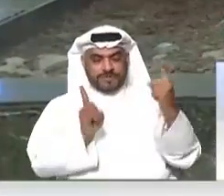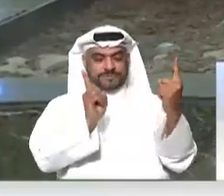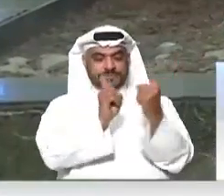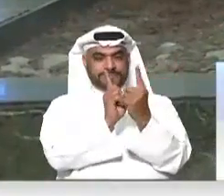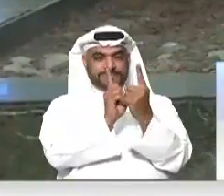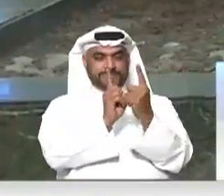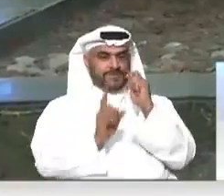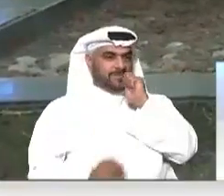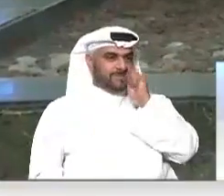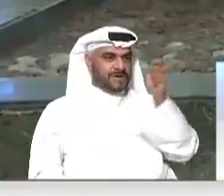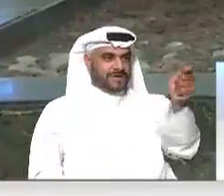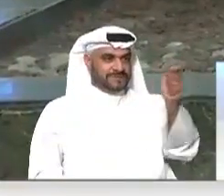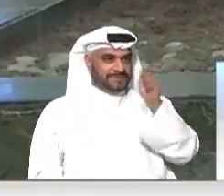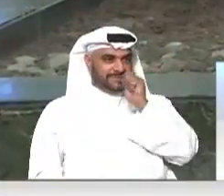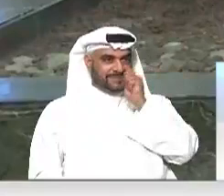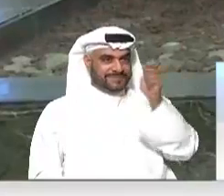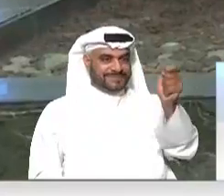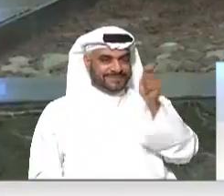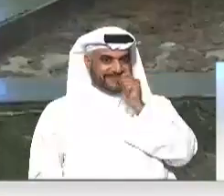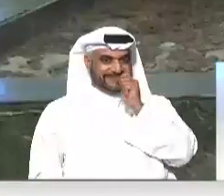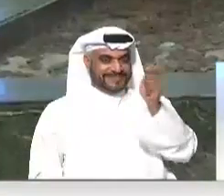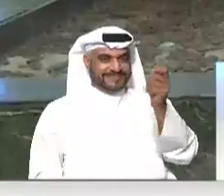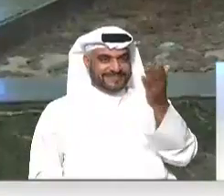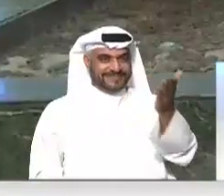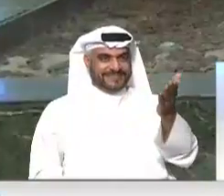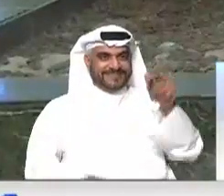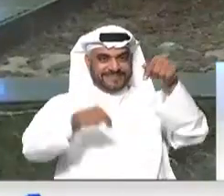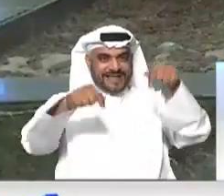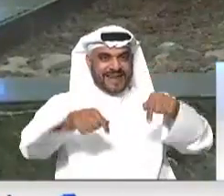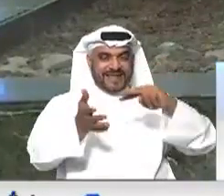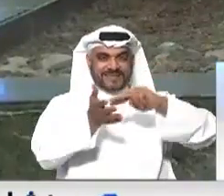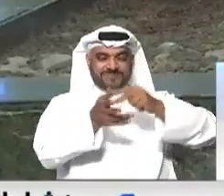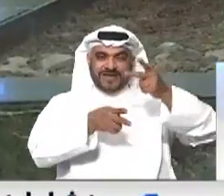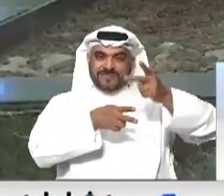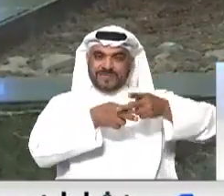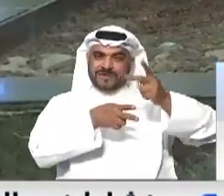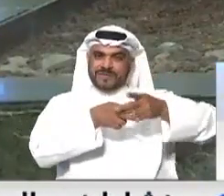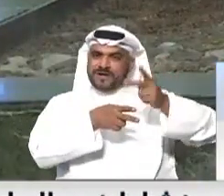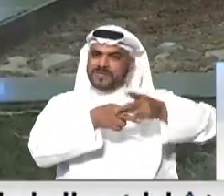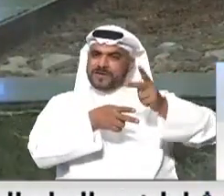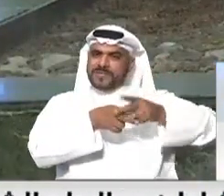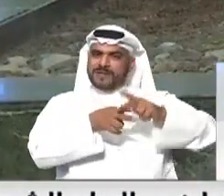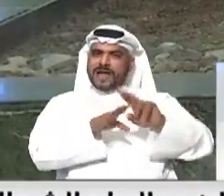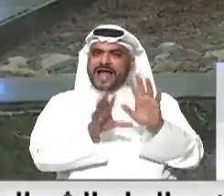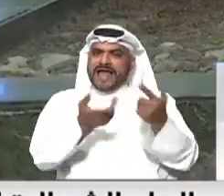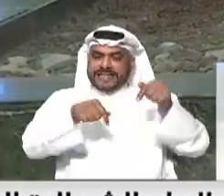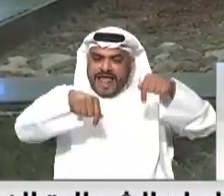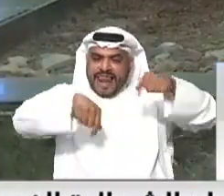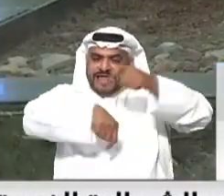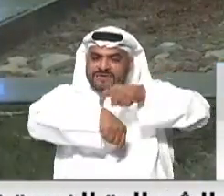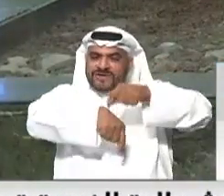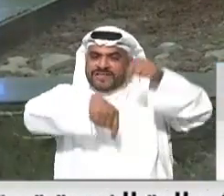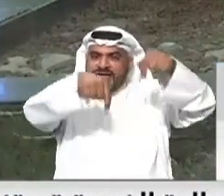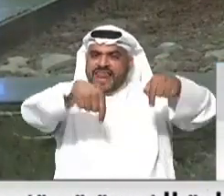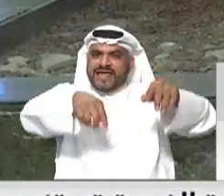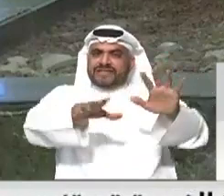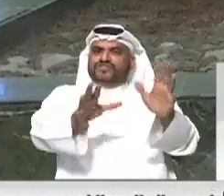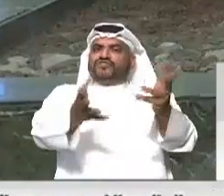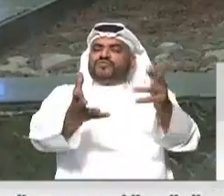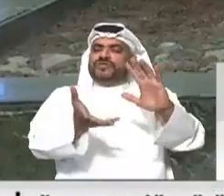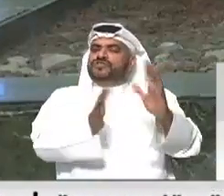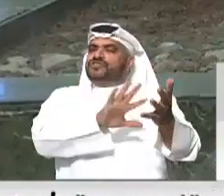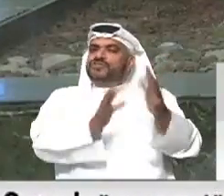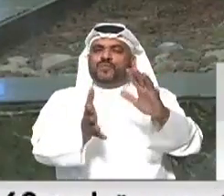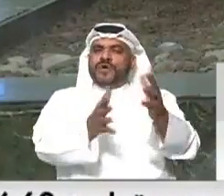هنا في هذا المجمع التجاري، والحديث هو ما هي الأسباب الآن في هذه الأوقات نتكلم